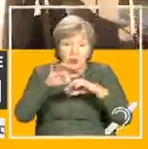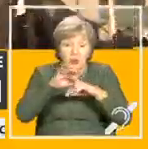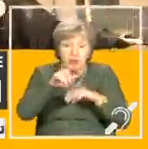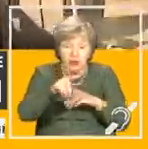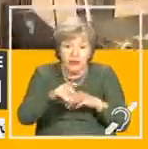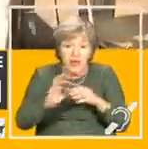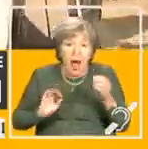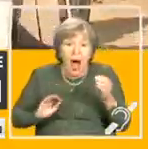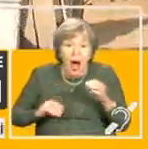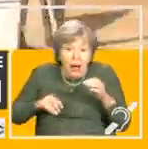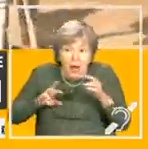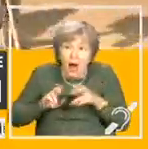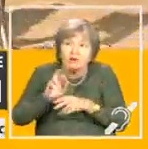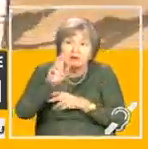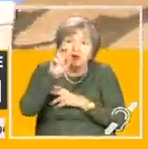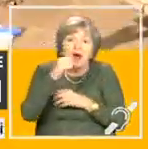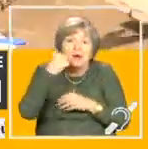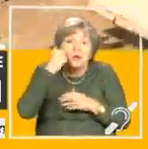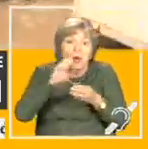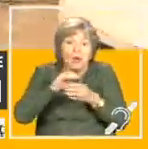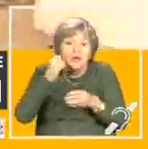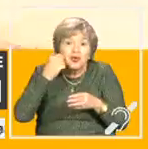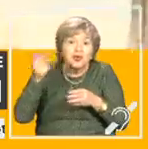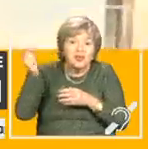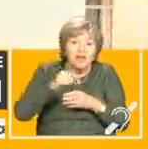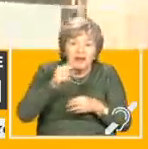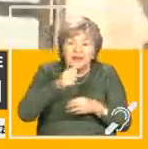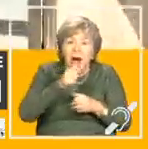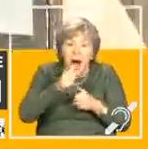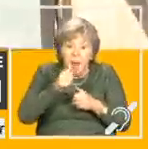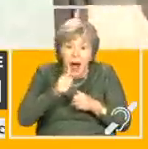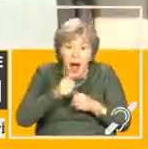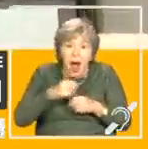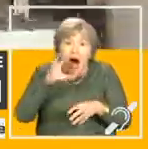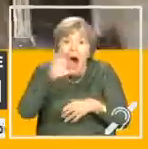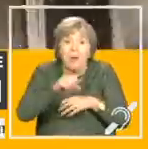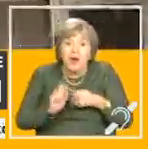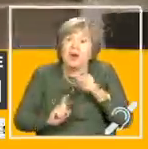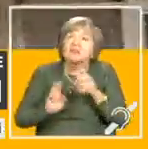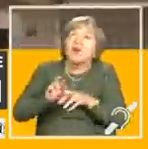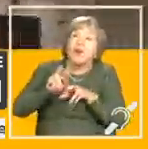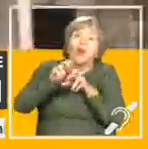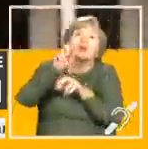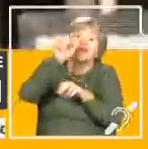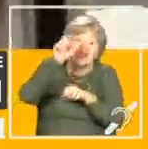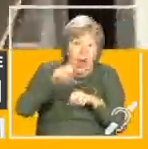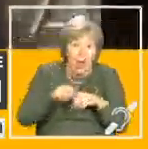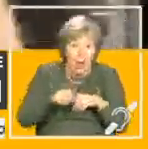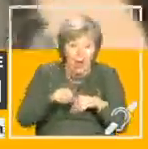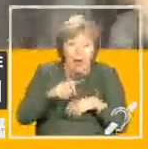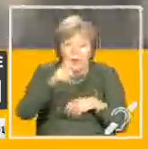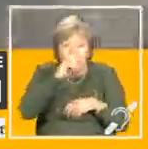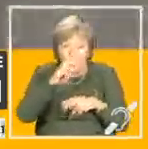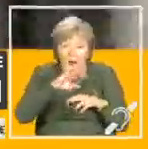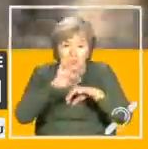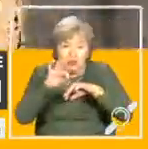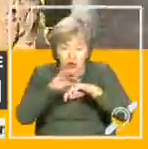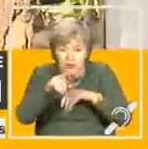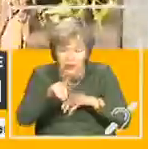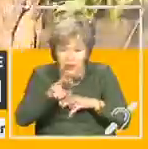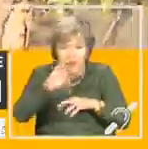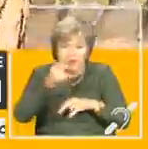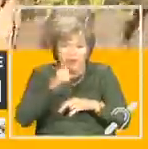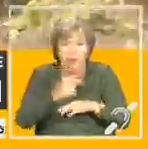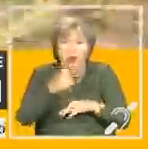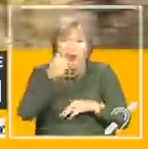refugiat în momentul în care a venit viitura. Au apucat să urce în acel pod domnul Dobre Tănăsache cu soția și